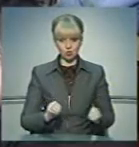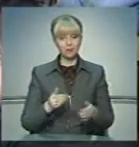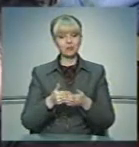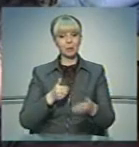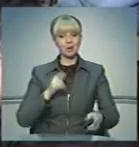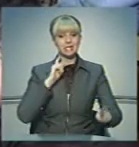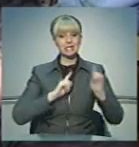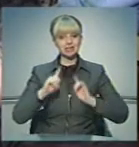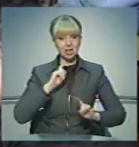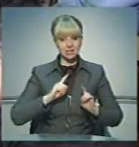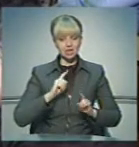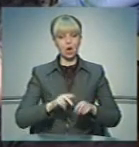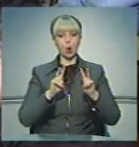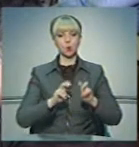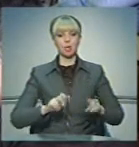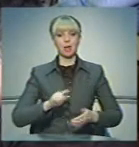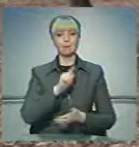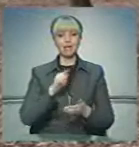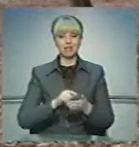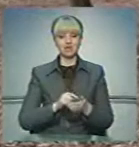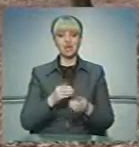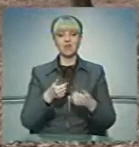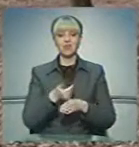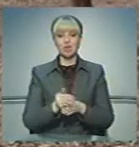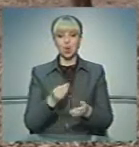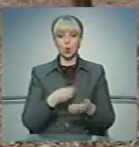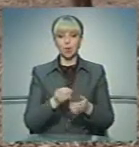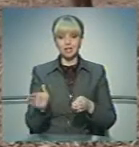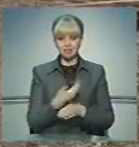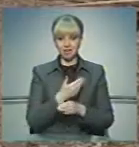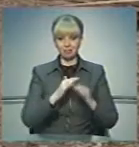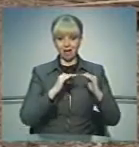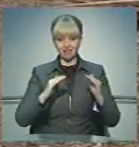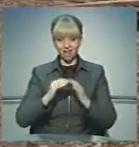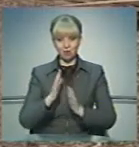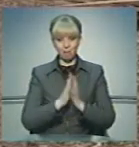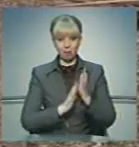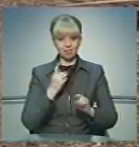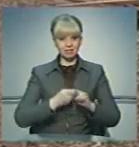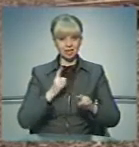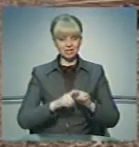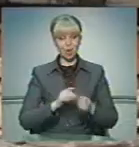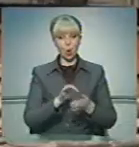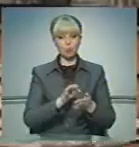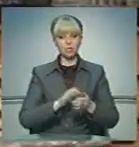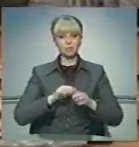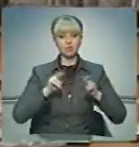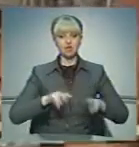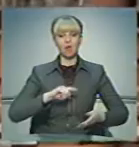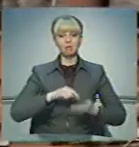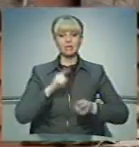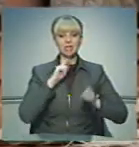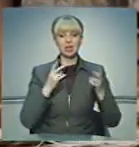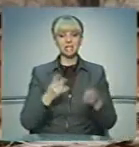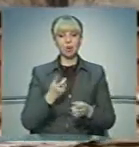попередній сесії міської ради розглядалося питання щодо виділення коштів на знесення альтанок у парку. На це, за оцінками фахівців міськради,